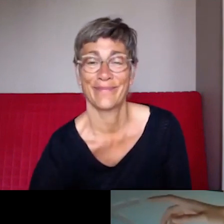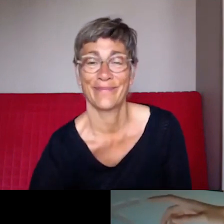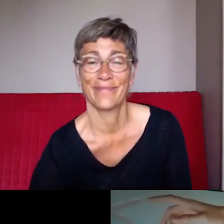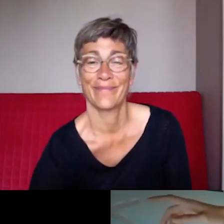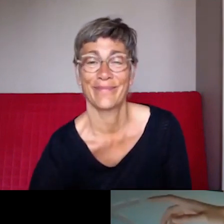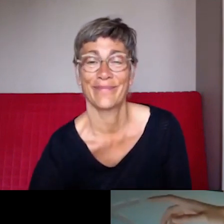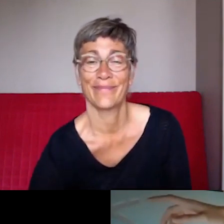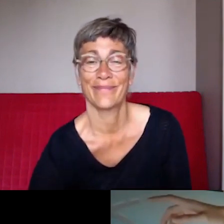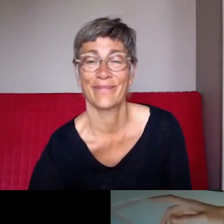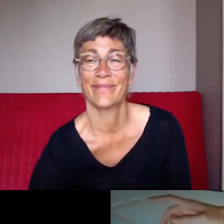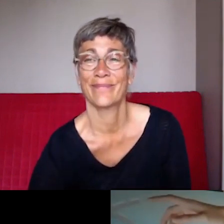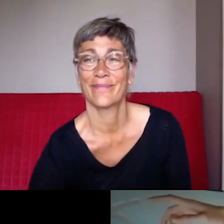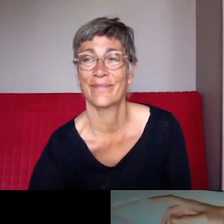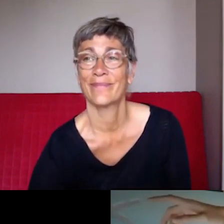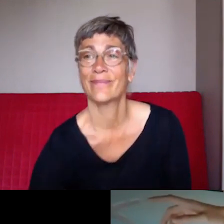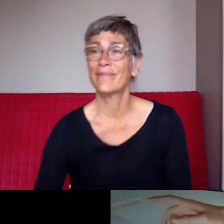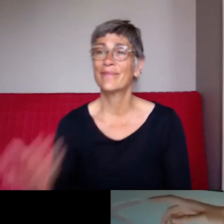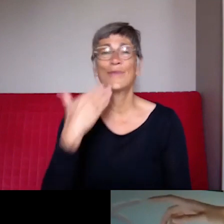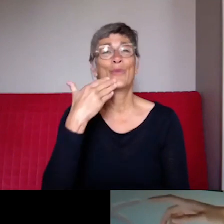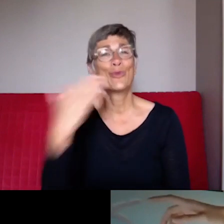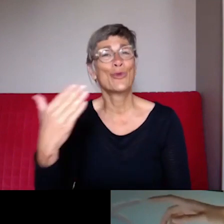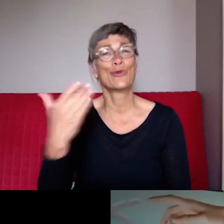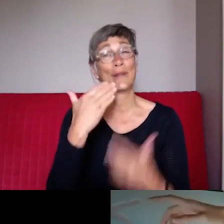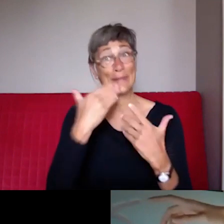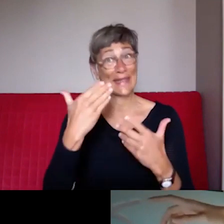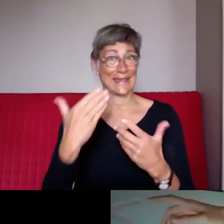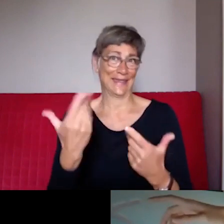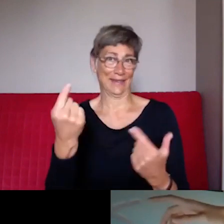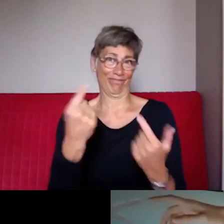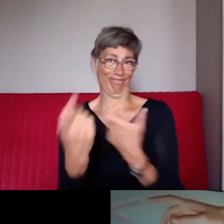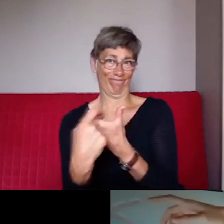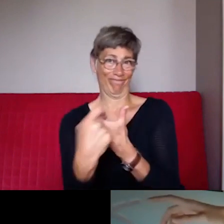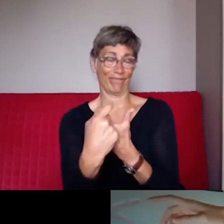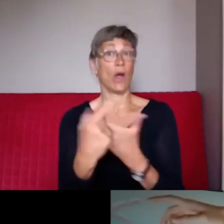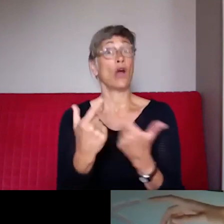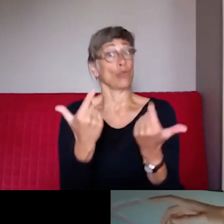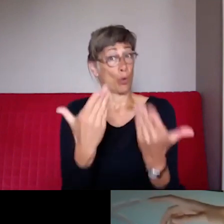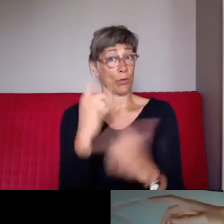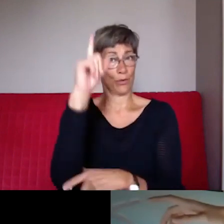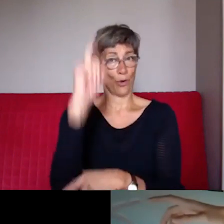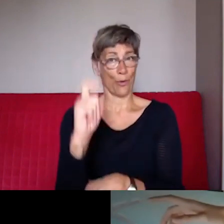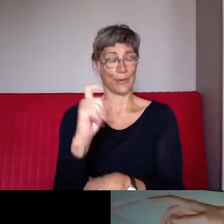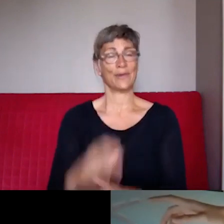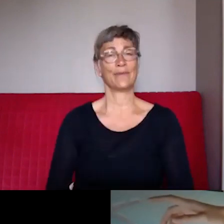là et je vous propose bien sûr de commencer.